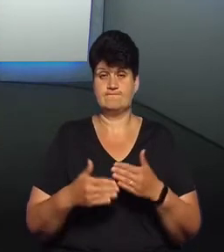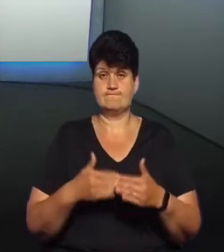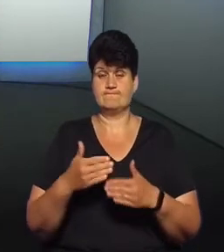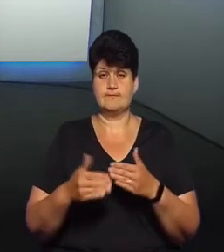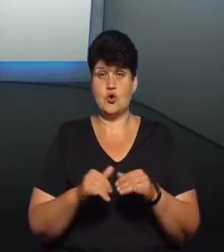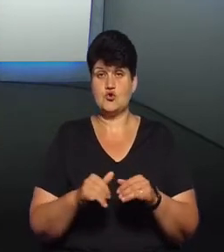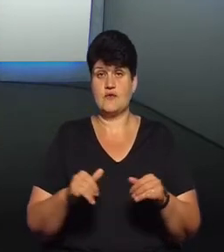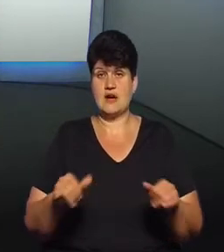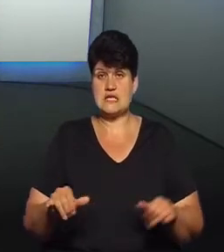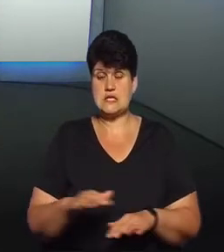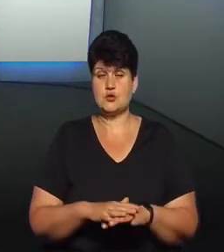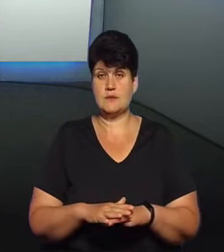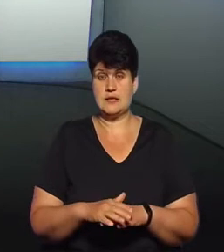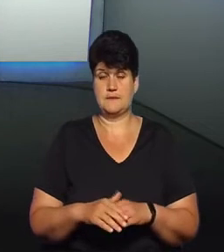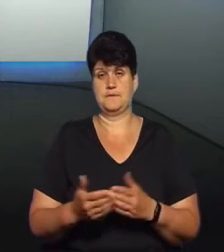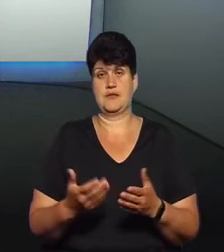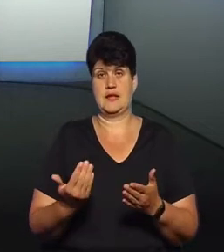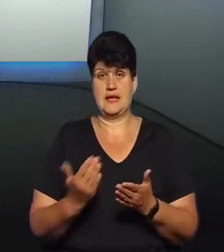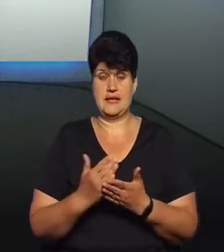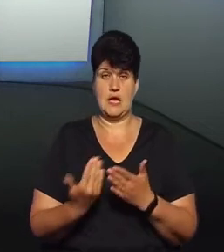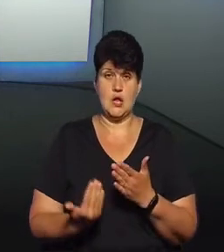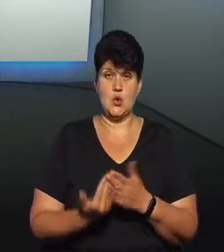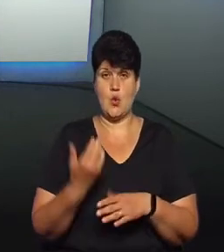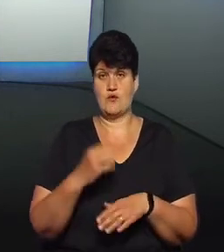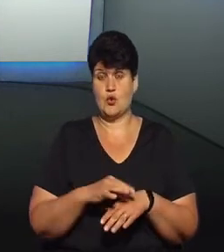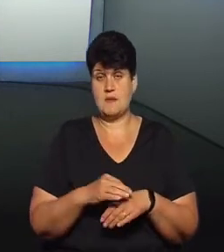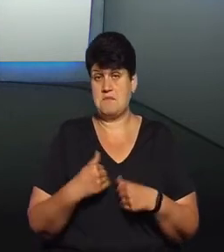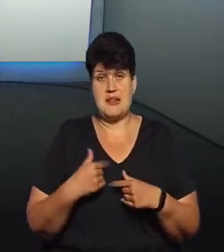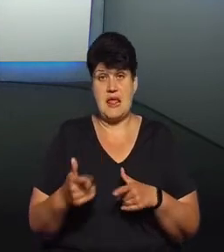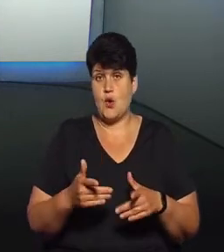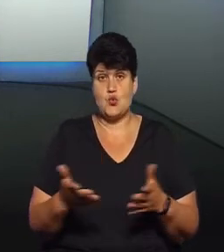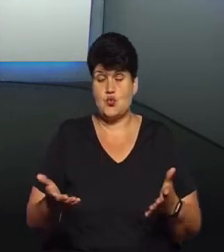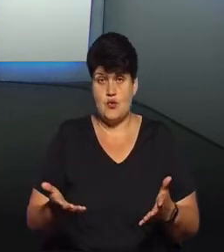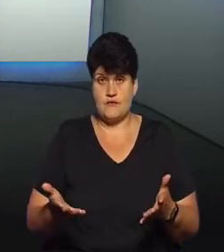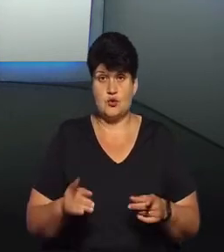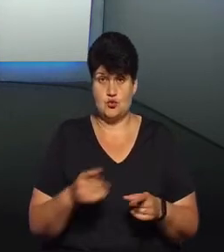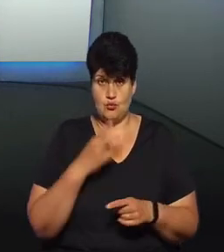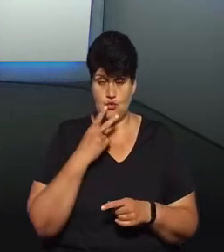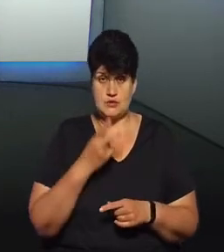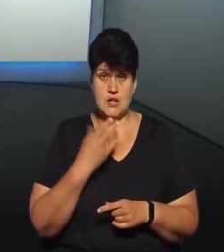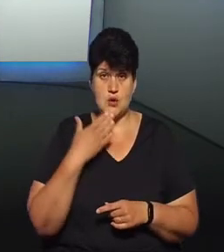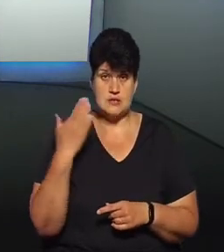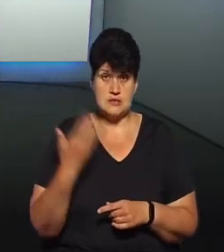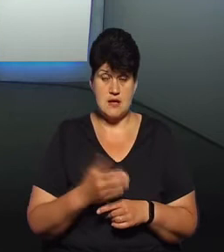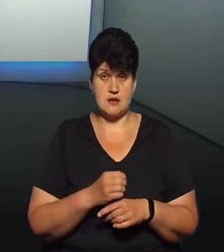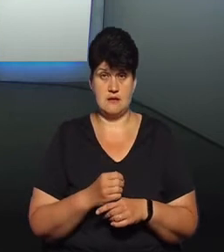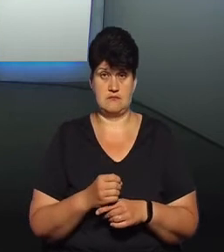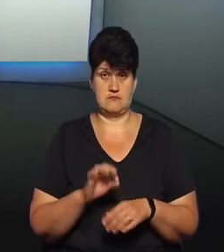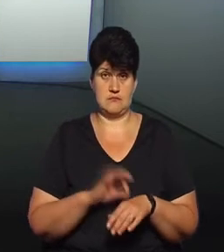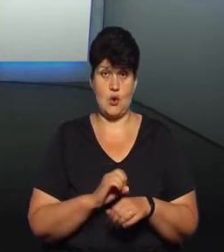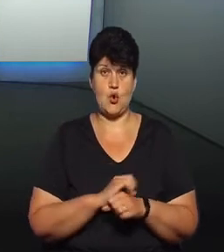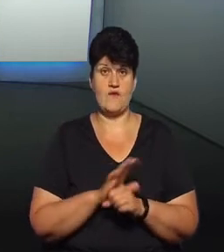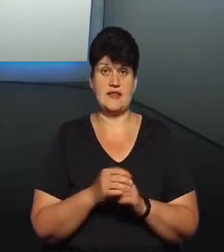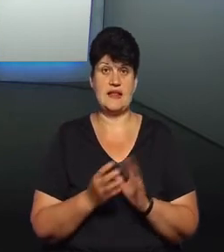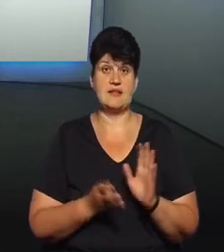рядно виходять нові хвороби, до яких ми не були готові, що показала остання епідемія COVID-19. Дивіться, от є просто така думка в суспільстві, що, мов,